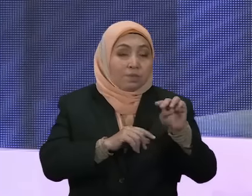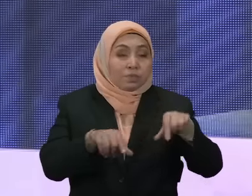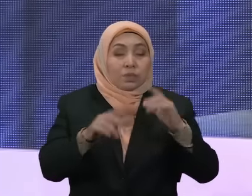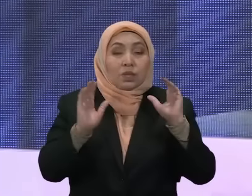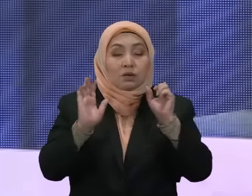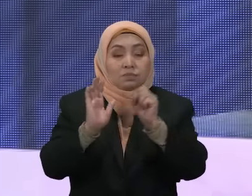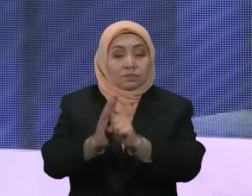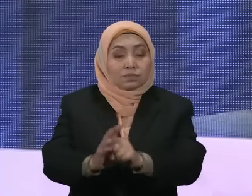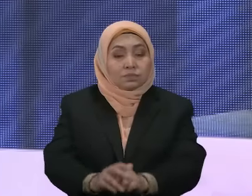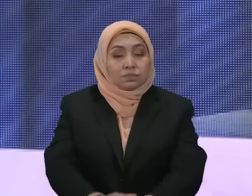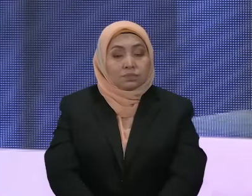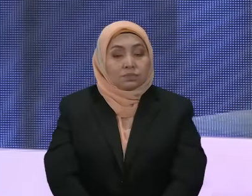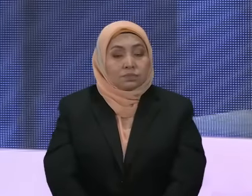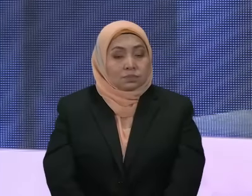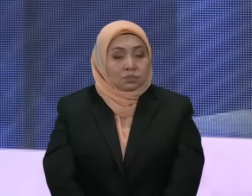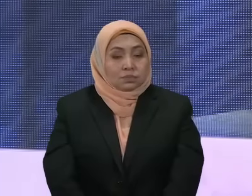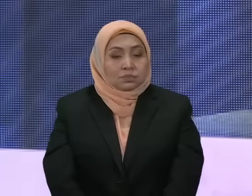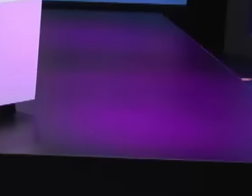Quran Salat Infaq, insya-Allah.